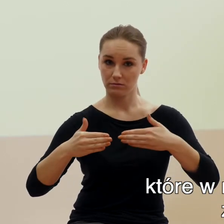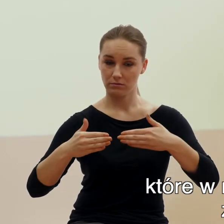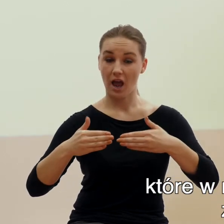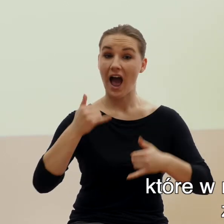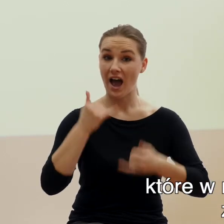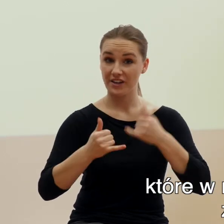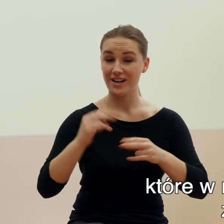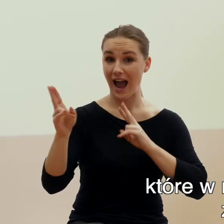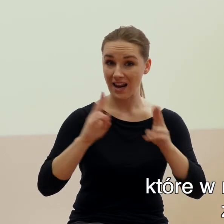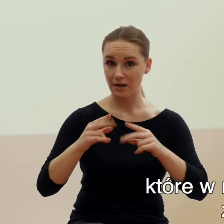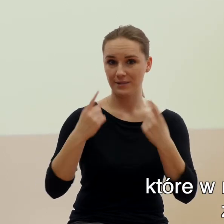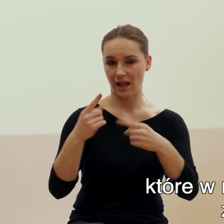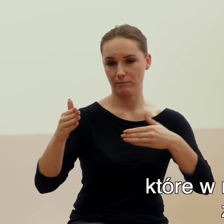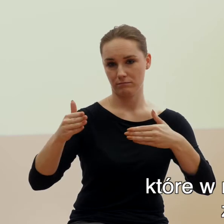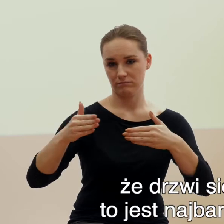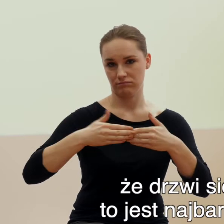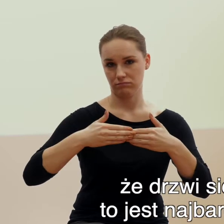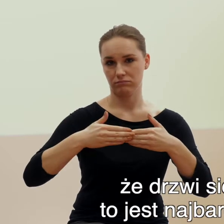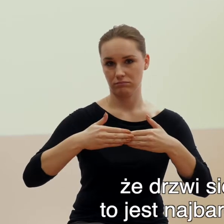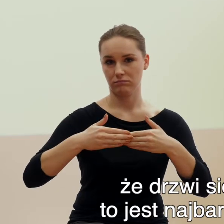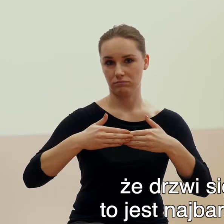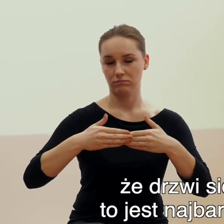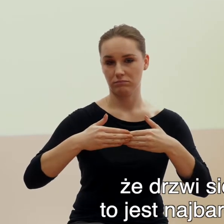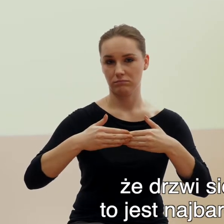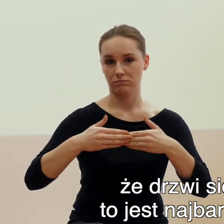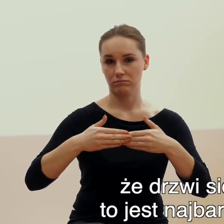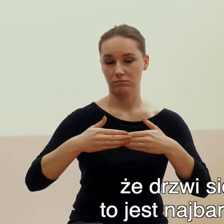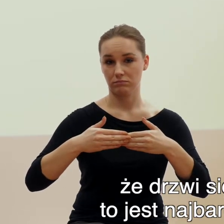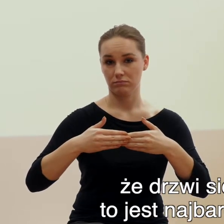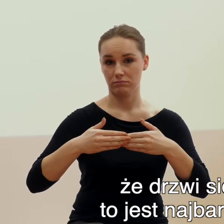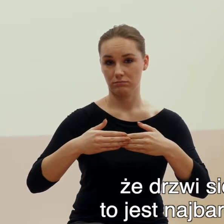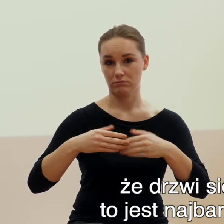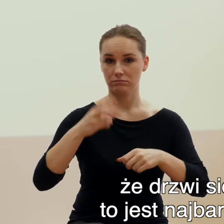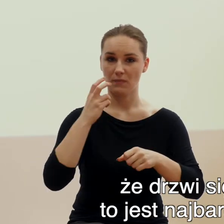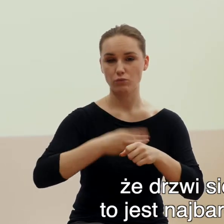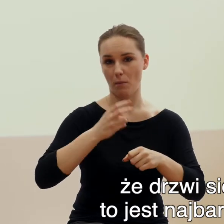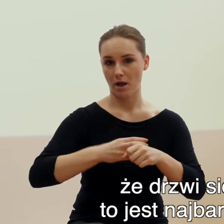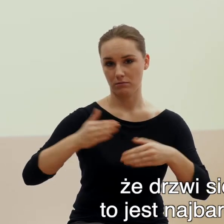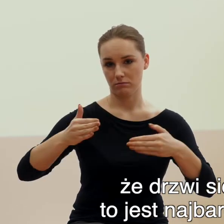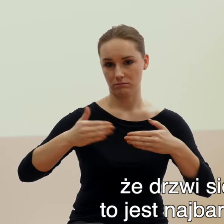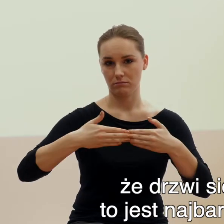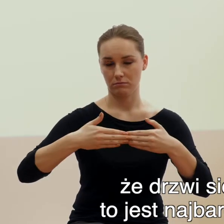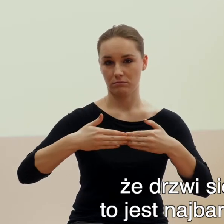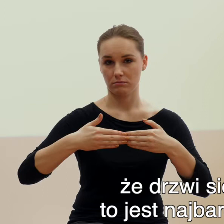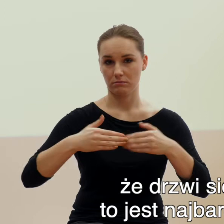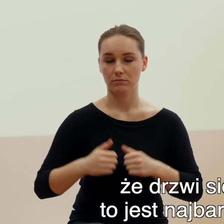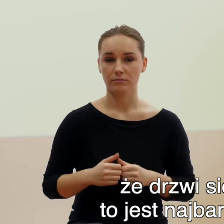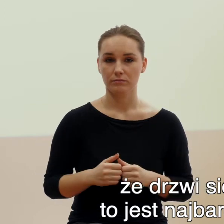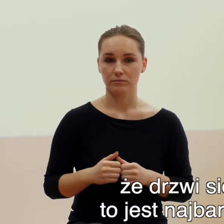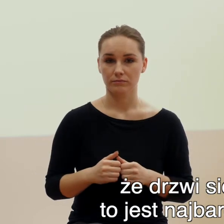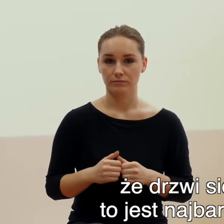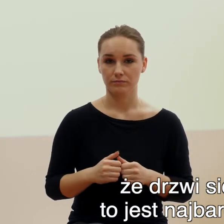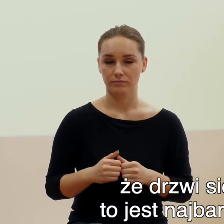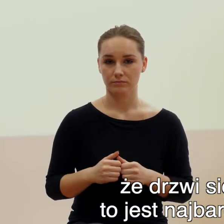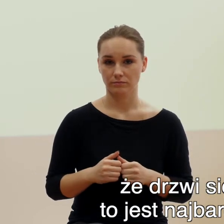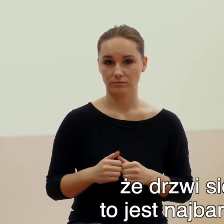i spowodują, że drzwi się zamkną same i wówczas, wtedy kiedy to jest najbardziej istotne, będą